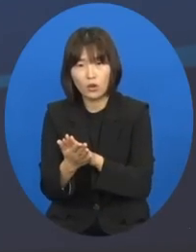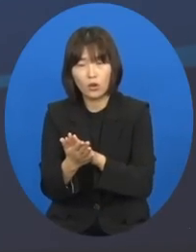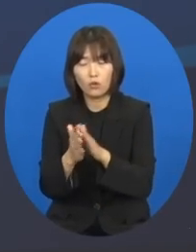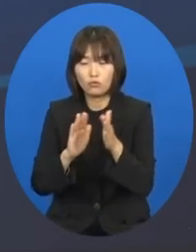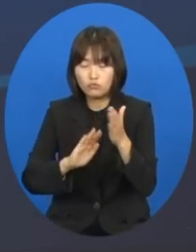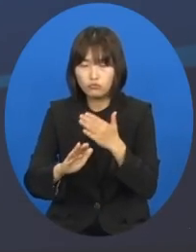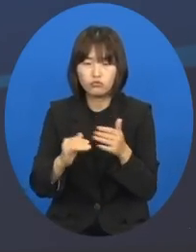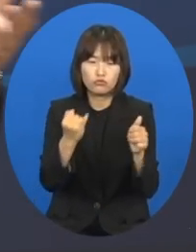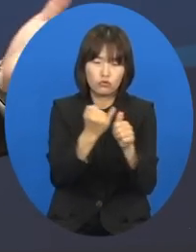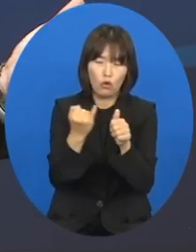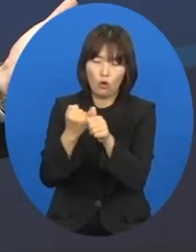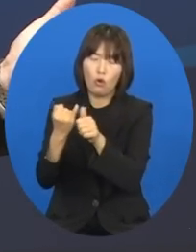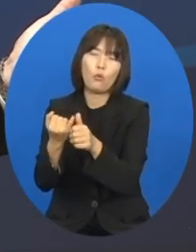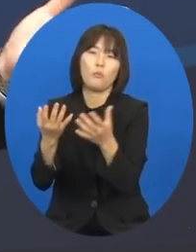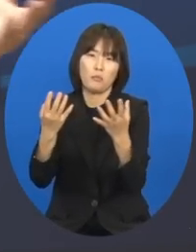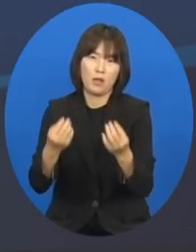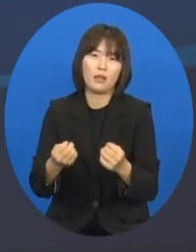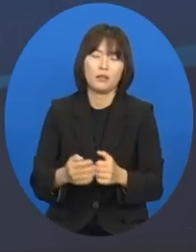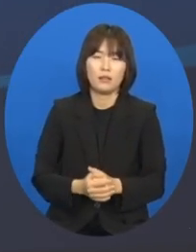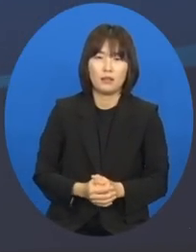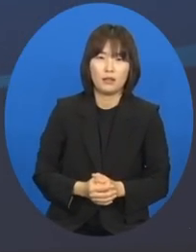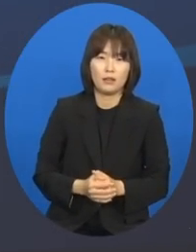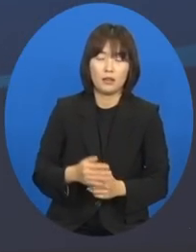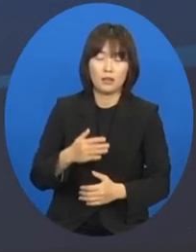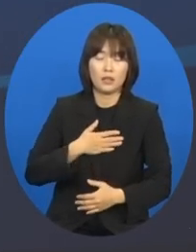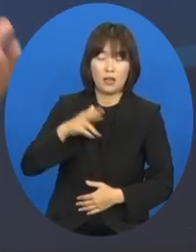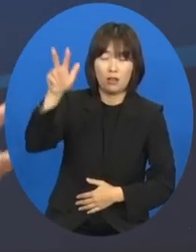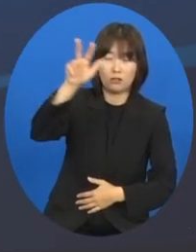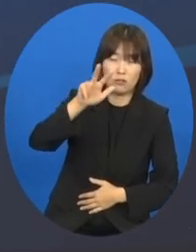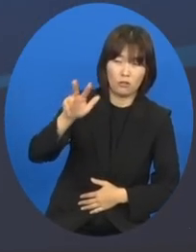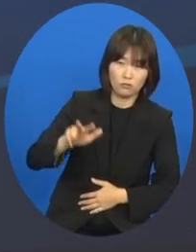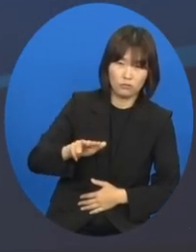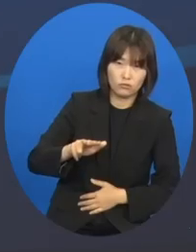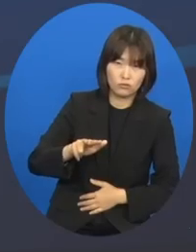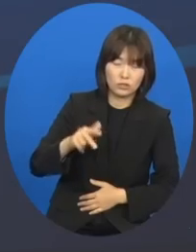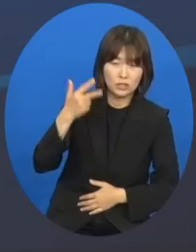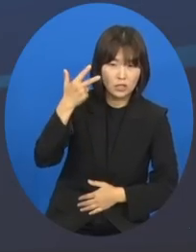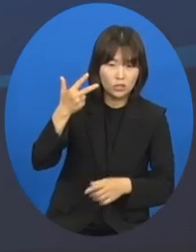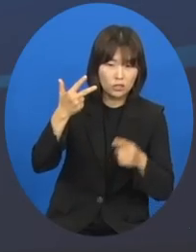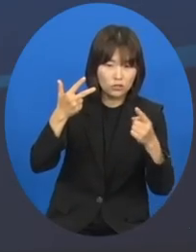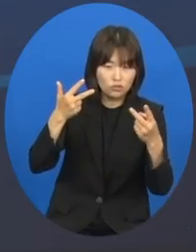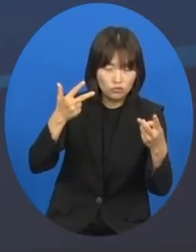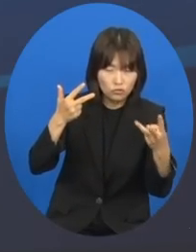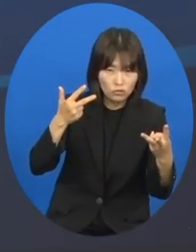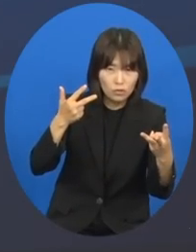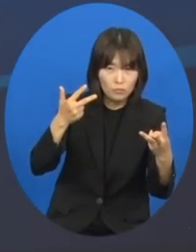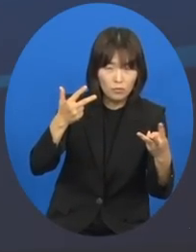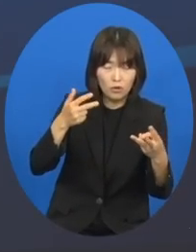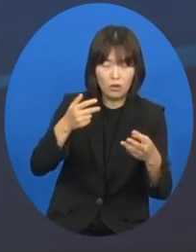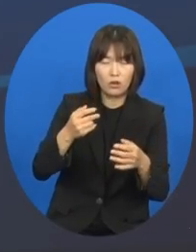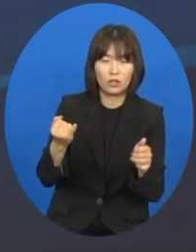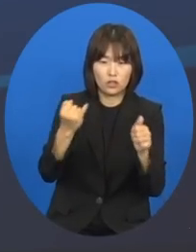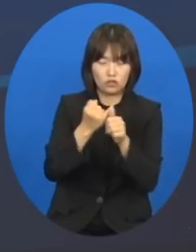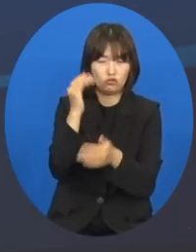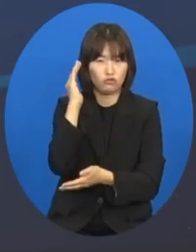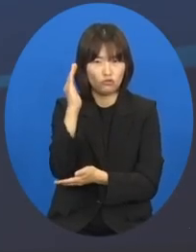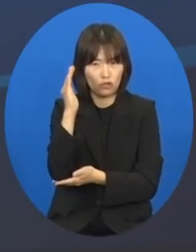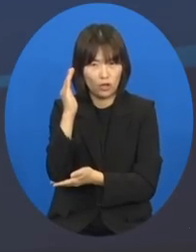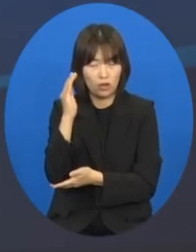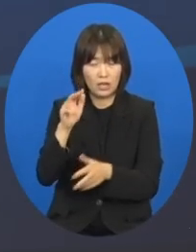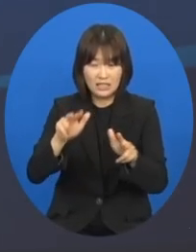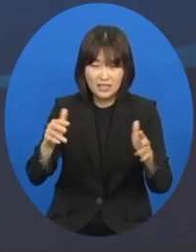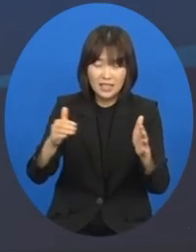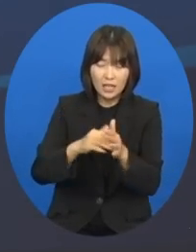대구 광주 전주 전국을 다니면서 일주일에 두 번 세 번 주례하고 지금까지 500상 이상 주제를